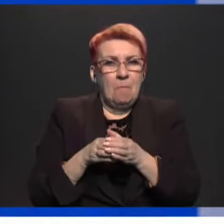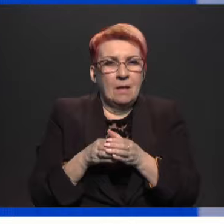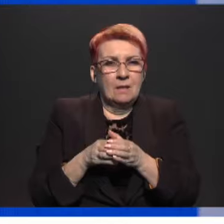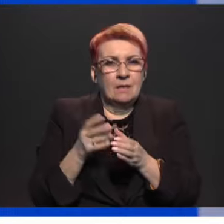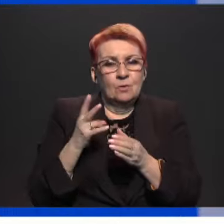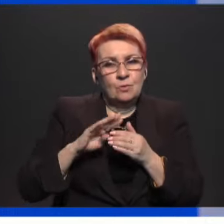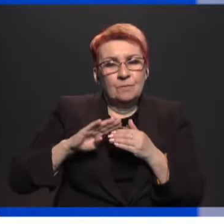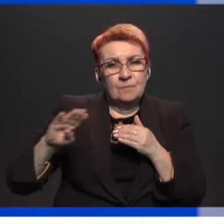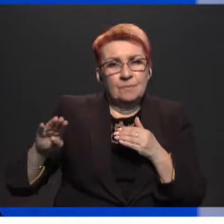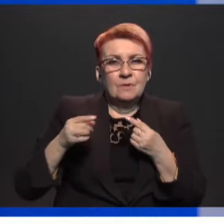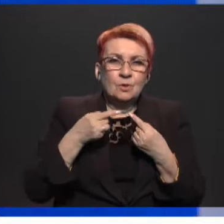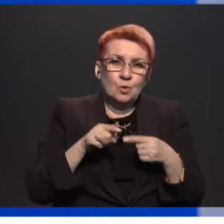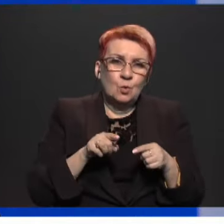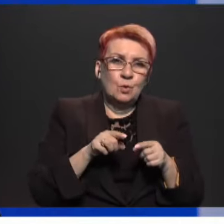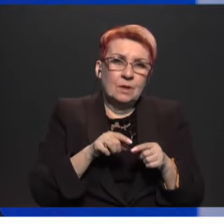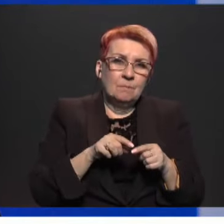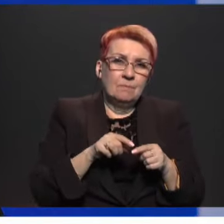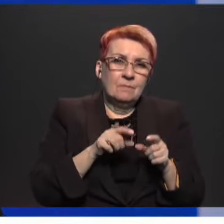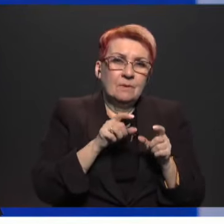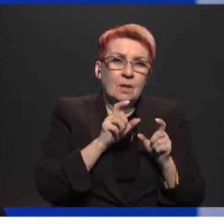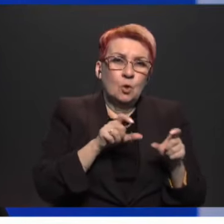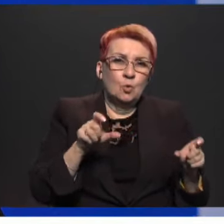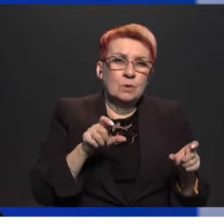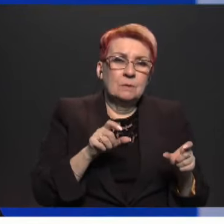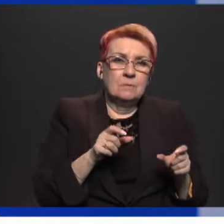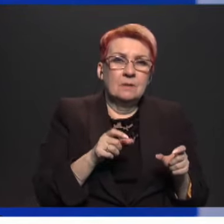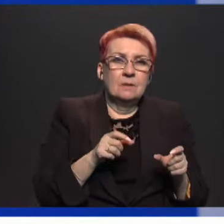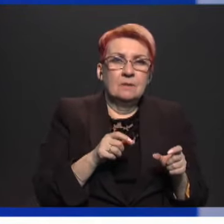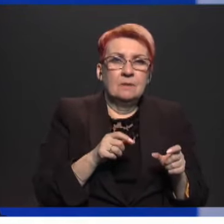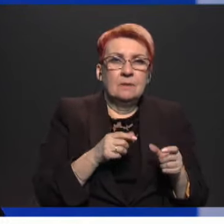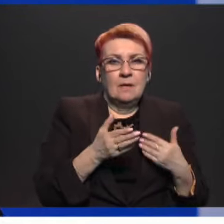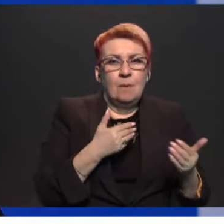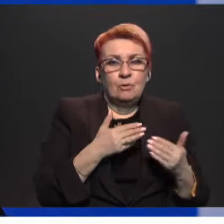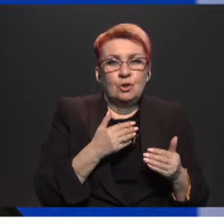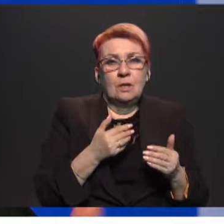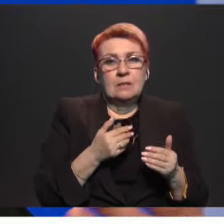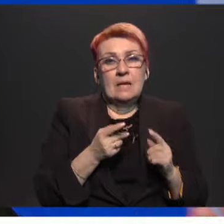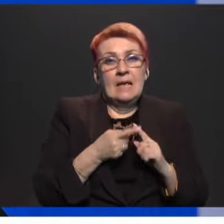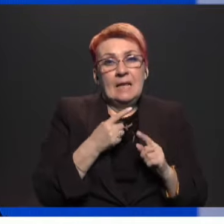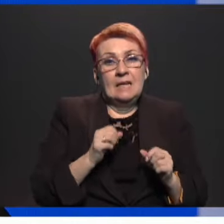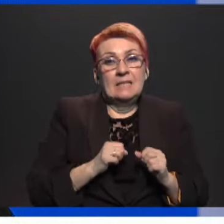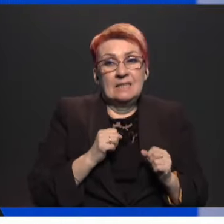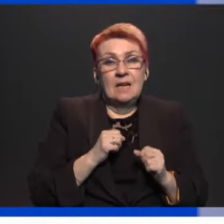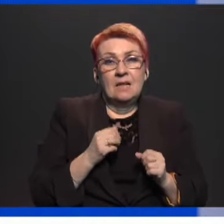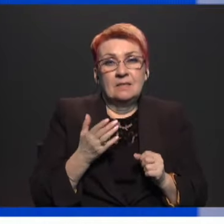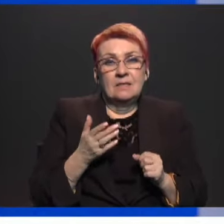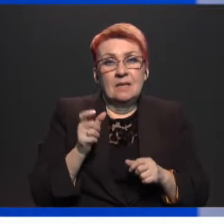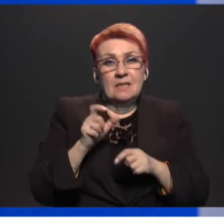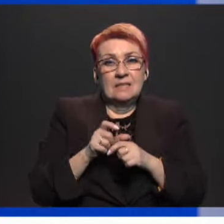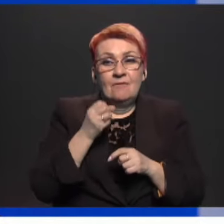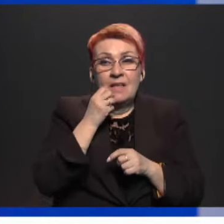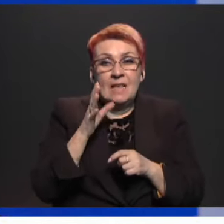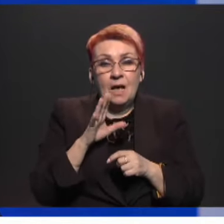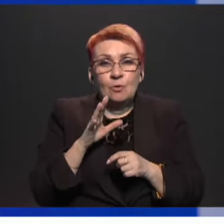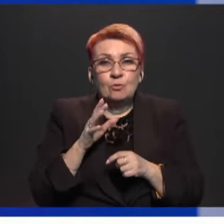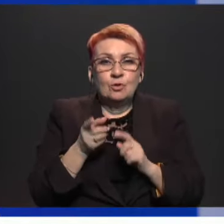как-то с другими людьми общаться или по-другому. Ну, или попытаться хотя бы-то заменить слова, которыми привыкли, нехорошие,